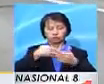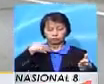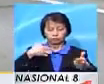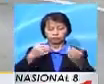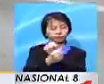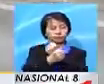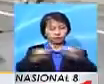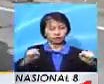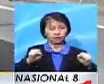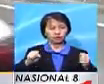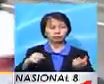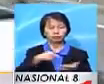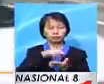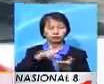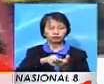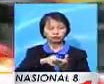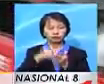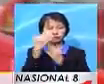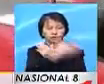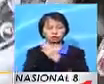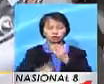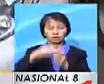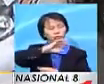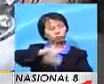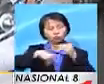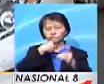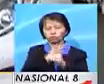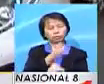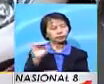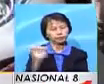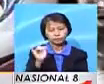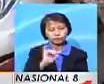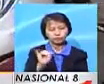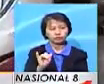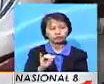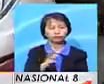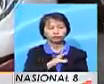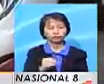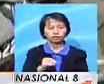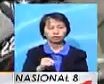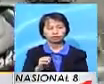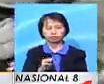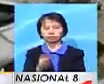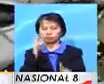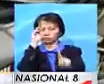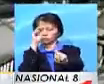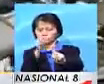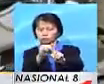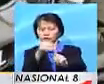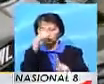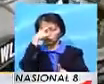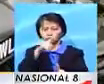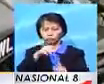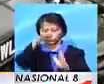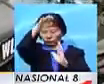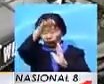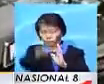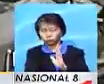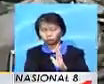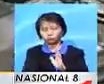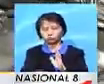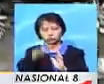disubscribe oleh negara-negara seluruh dunia. Dan matlamat dia adalah untuk menurunkan